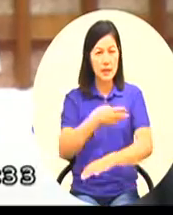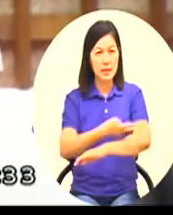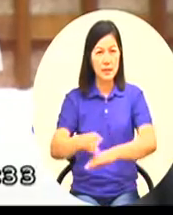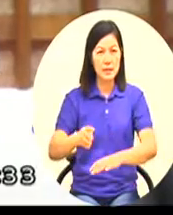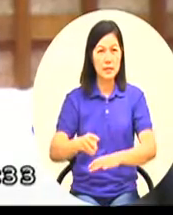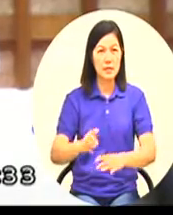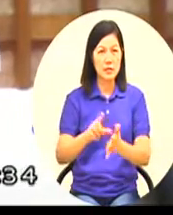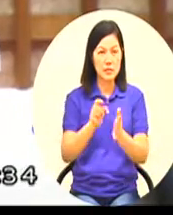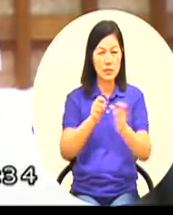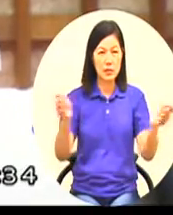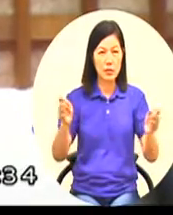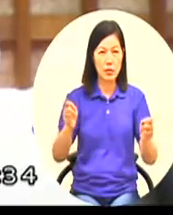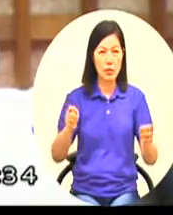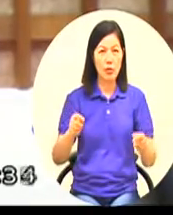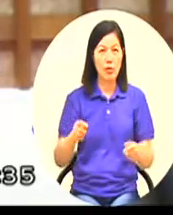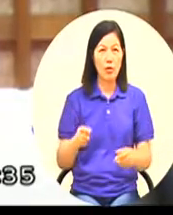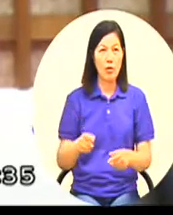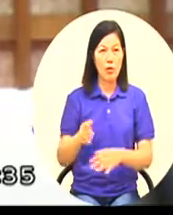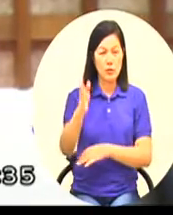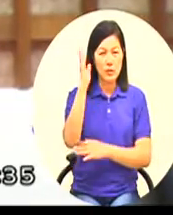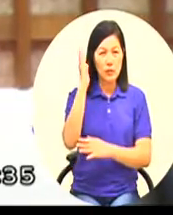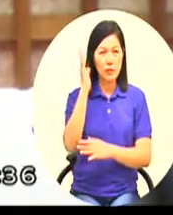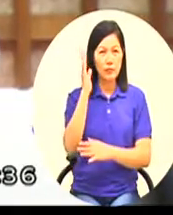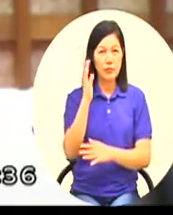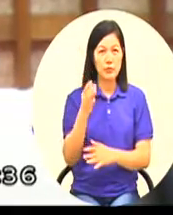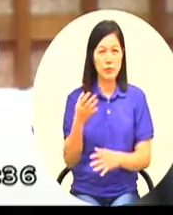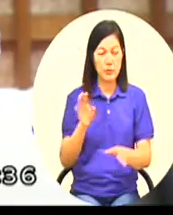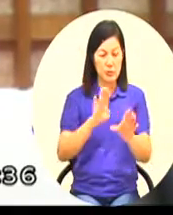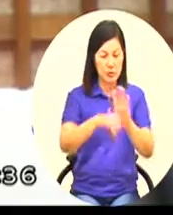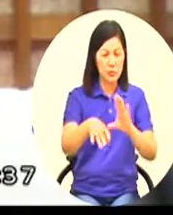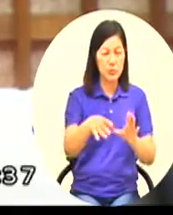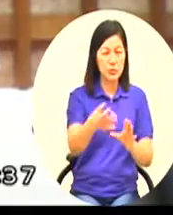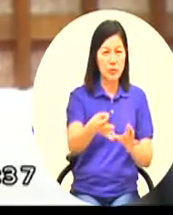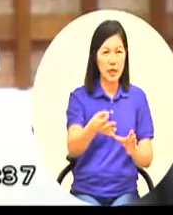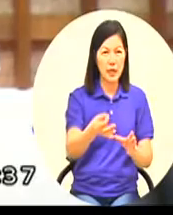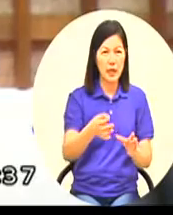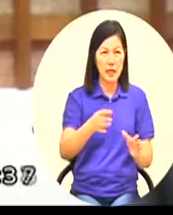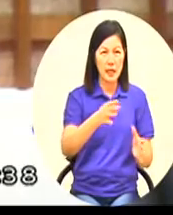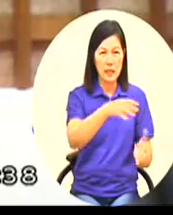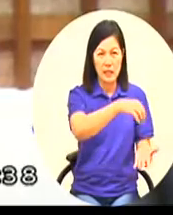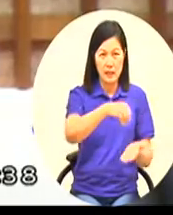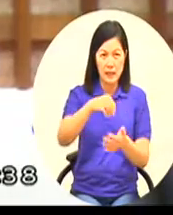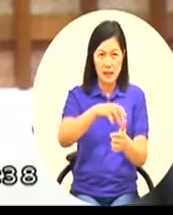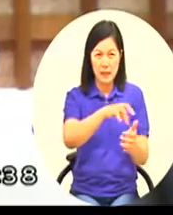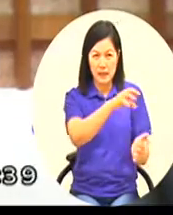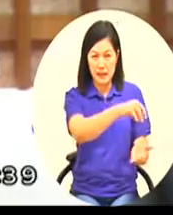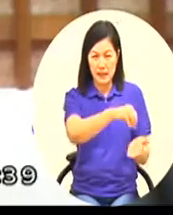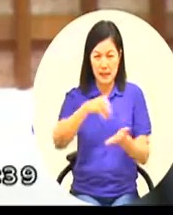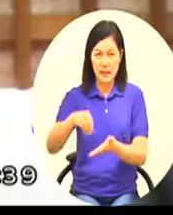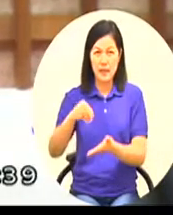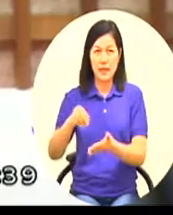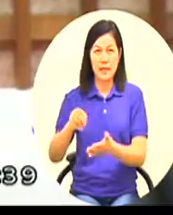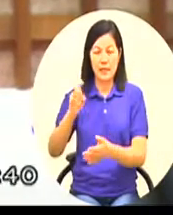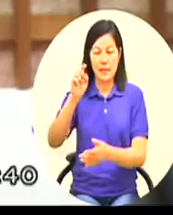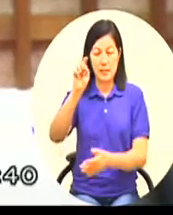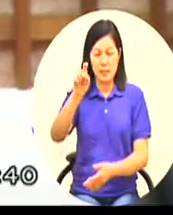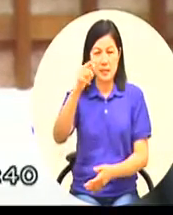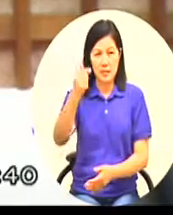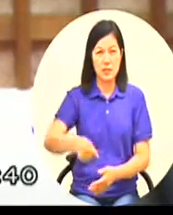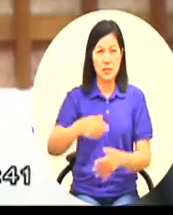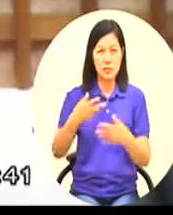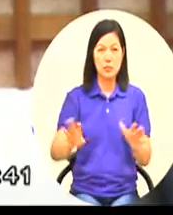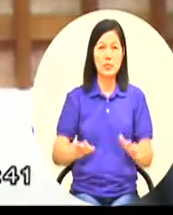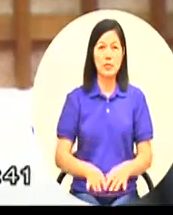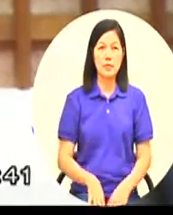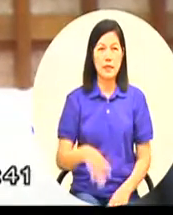们已然政府用纳税人的一些经费投入了这个10多亿。在这10多亿怎么能够